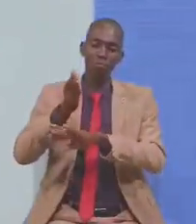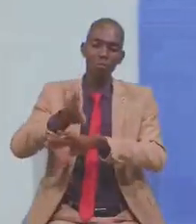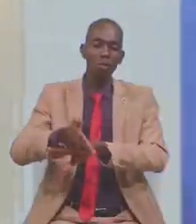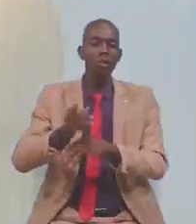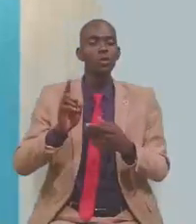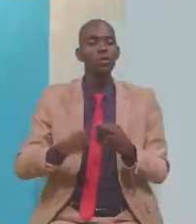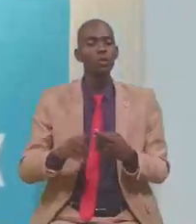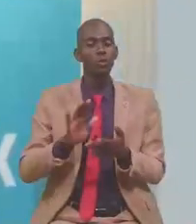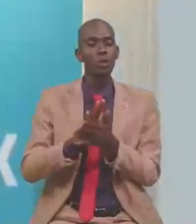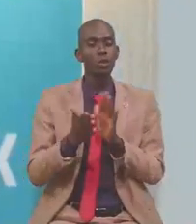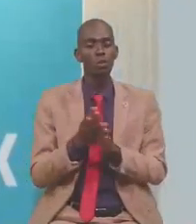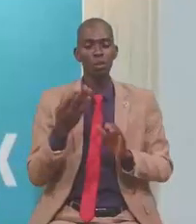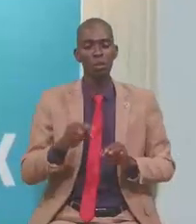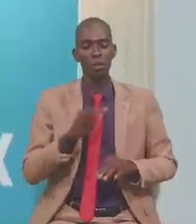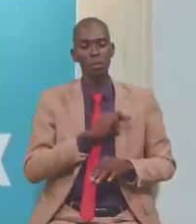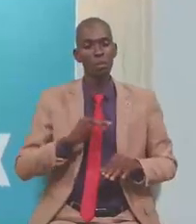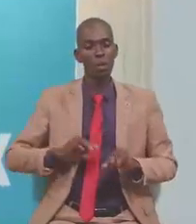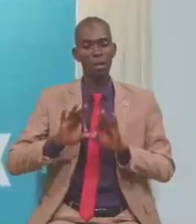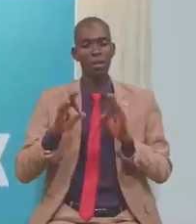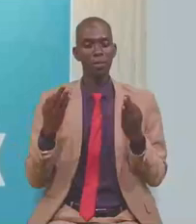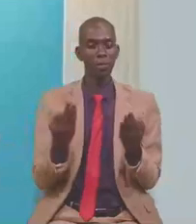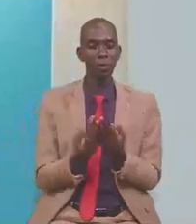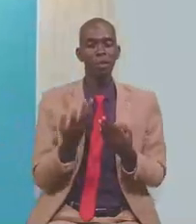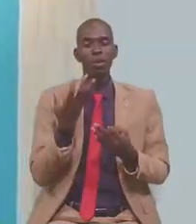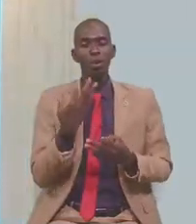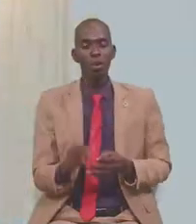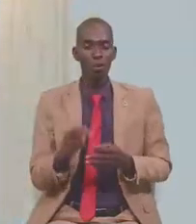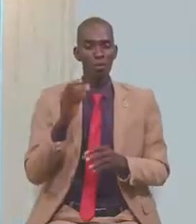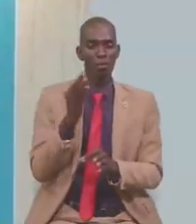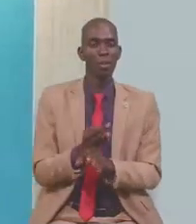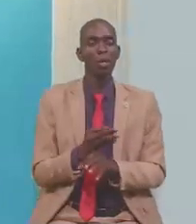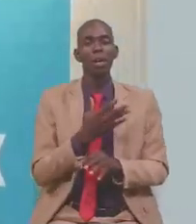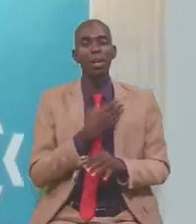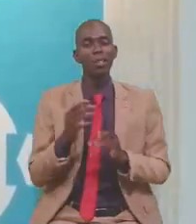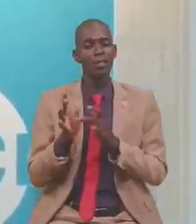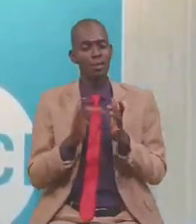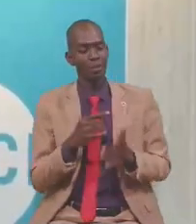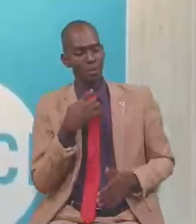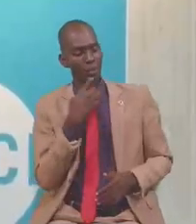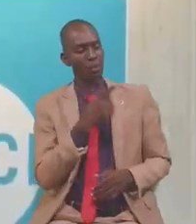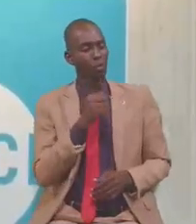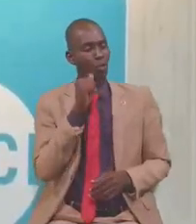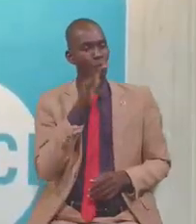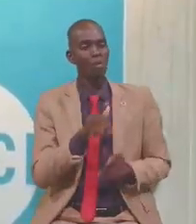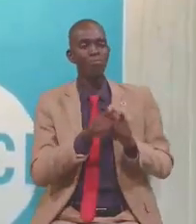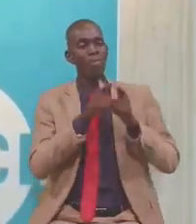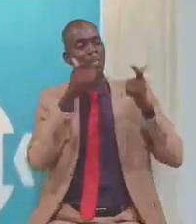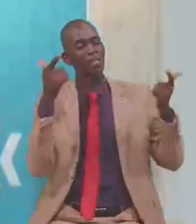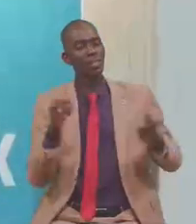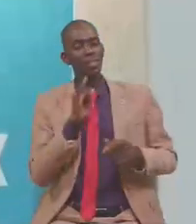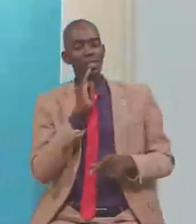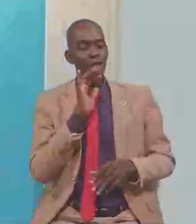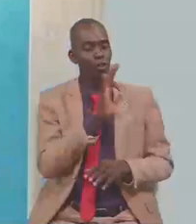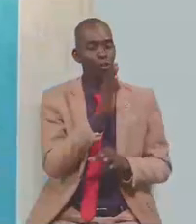elle est venue à la famille de Dieu, à la maison de Dieu, et Jésus a dit, ta foi est grande. Et ce